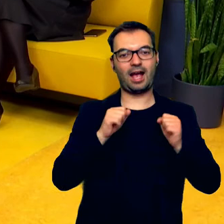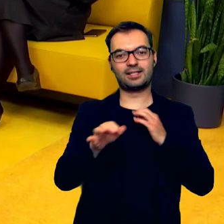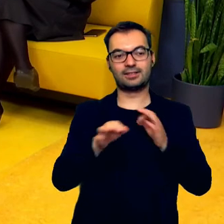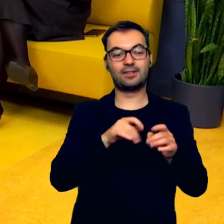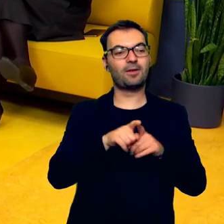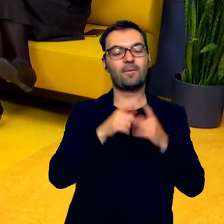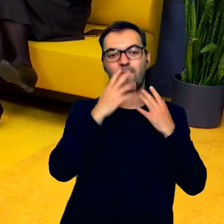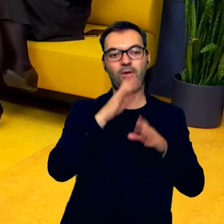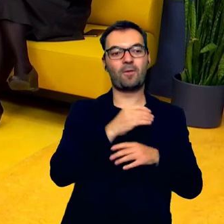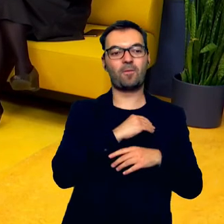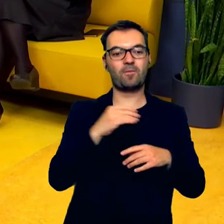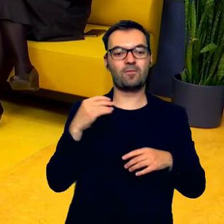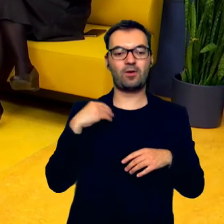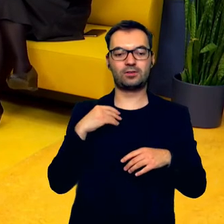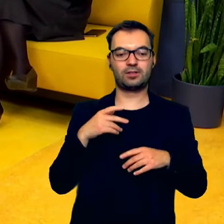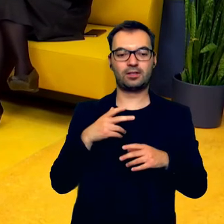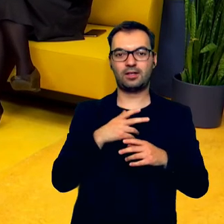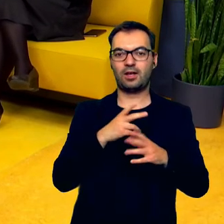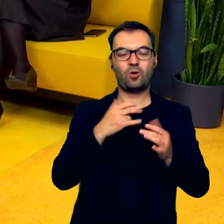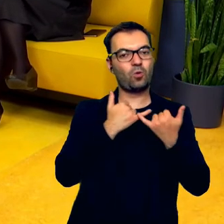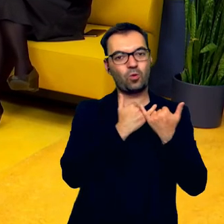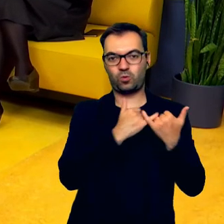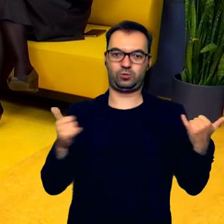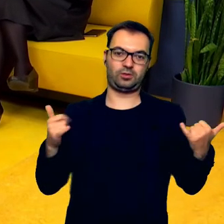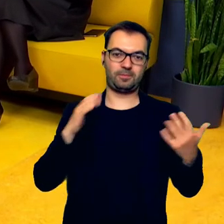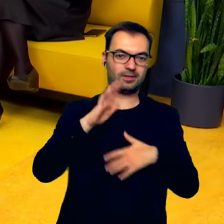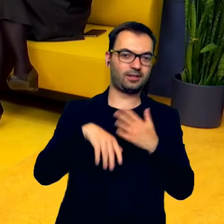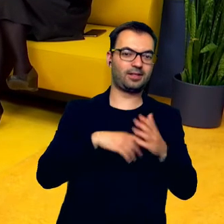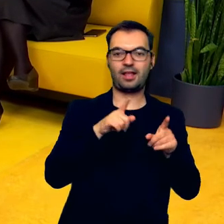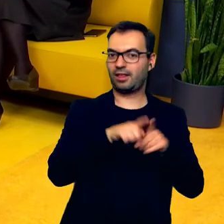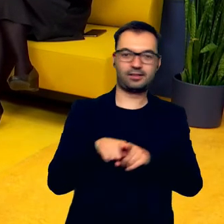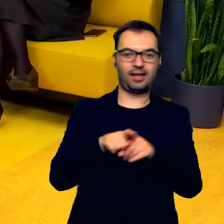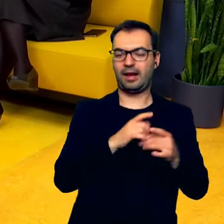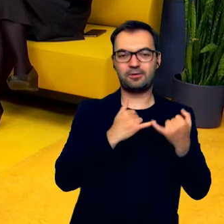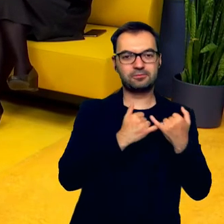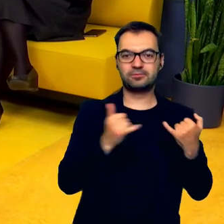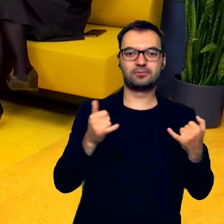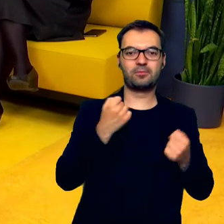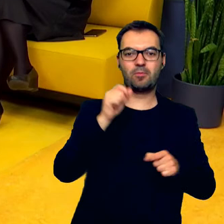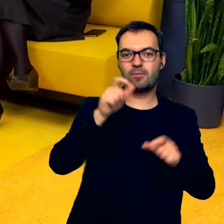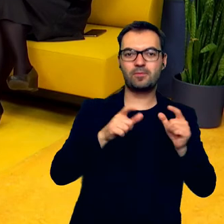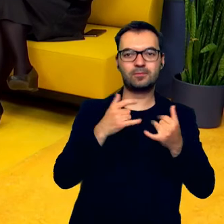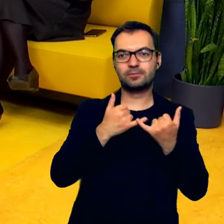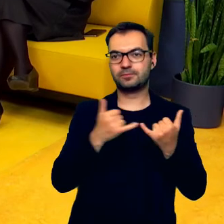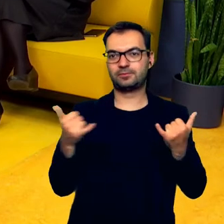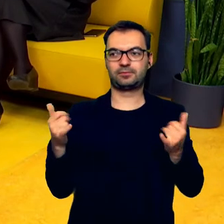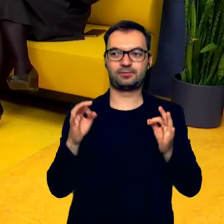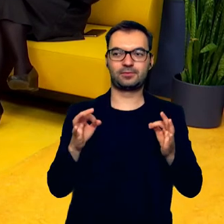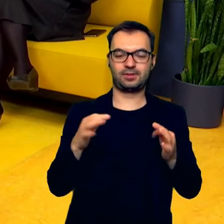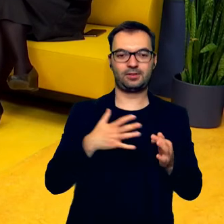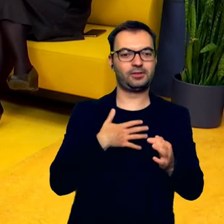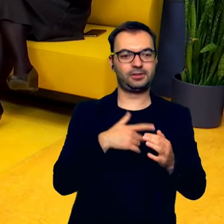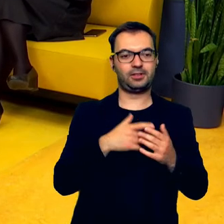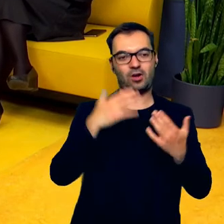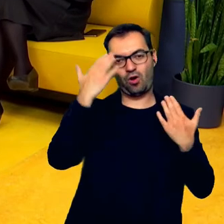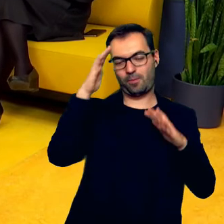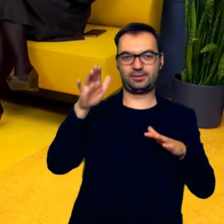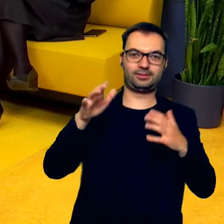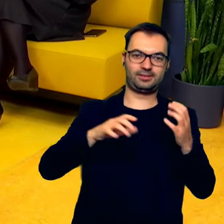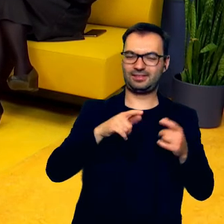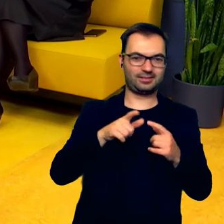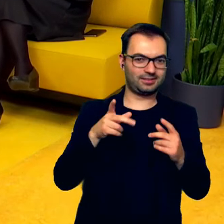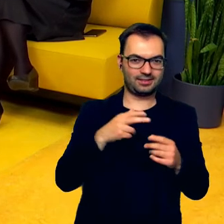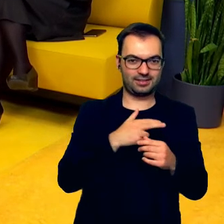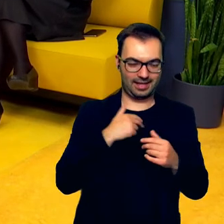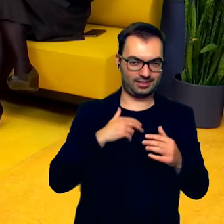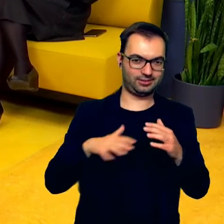historyczną, pokazuje pan Polskę niehomogeniczną. To znaczy ta Polska jest pełna postaci z różnych, dzisiaj nam by się wydawało, obcych stron, a przecież